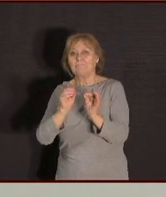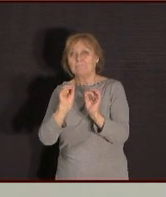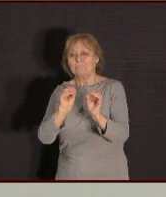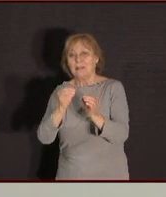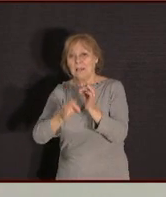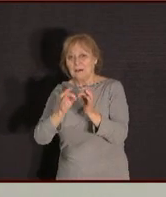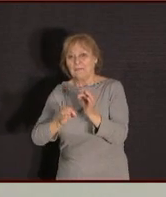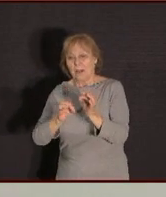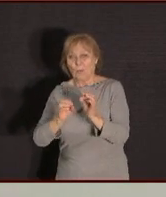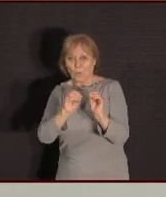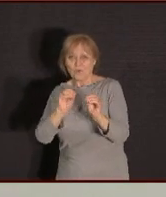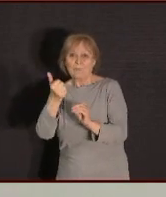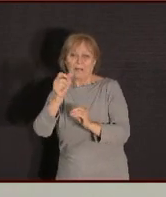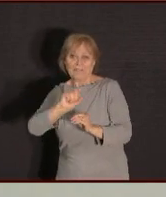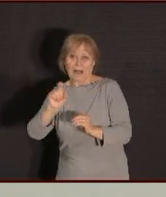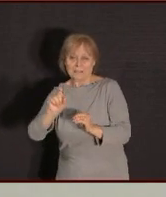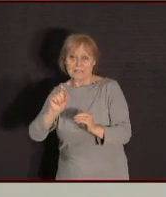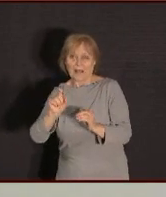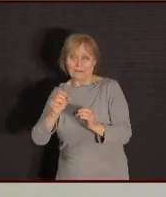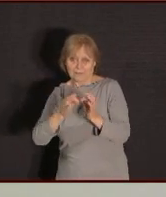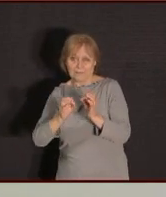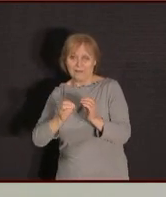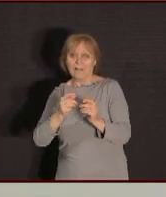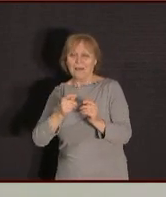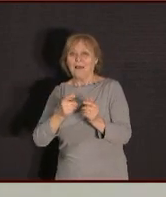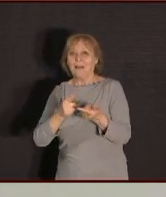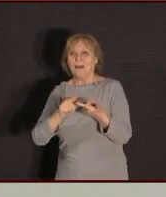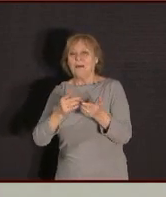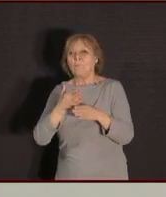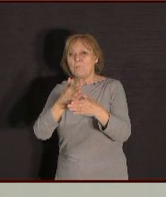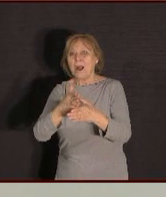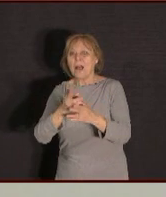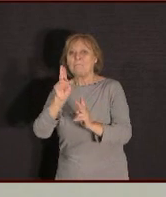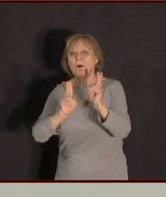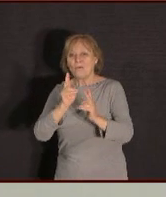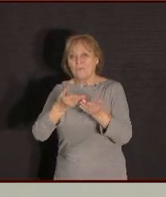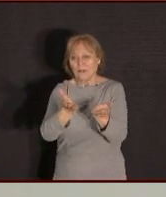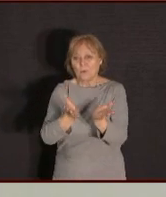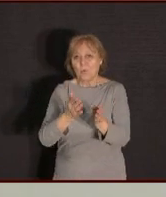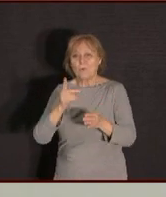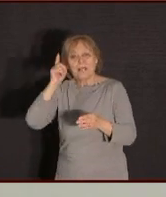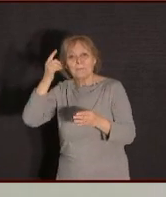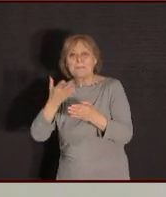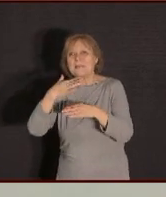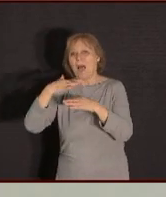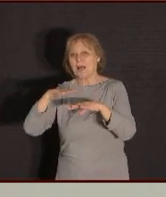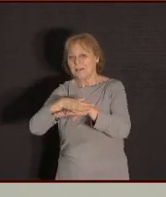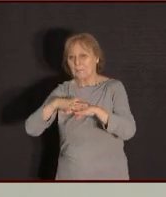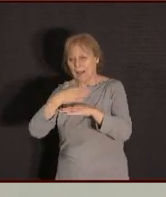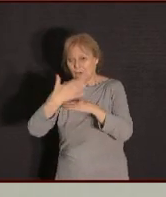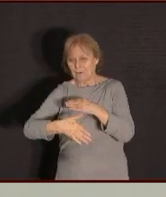Ljubljana Šentvid, učim otroke prvi razred verouk. Nekaj pomagam v vrtcu, skrbim za našo spletno